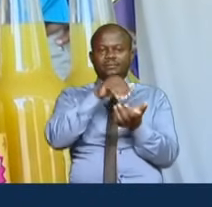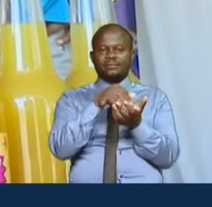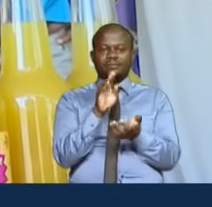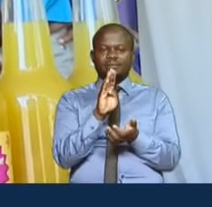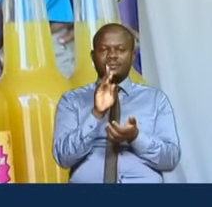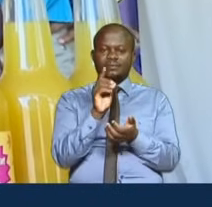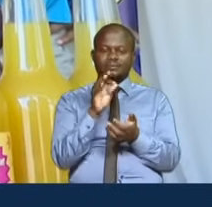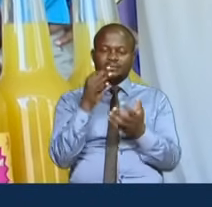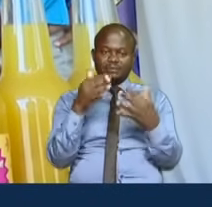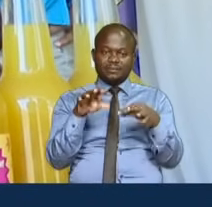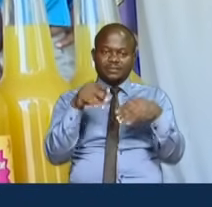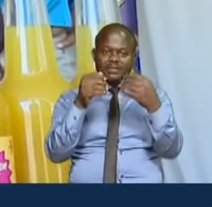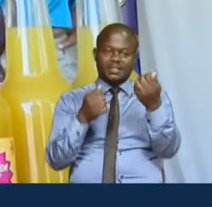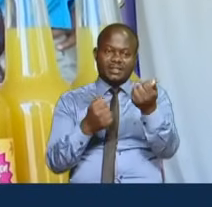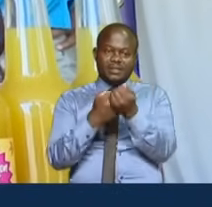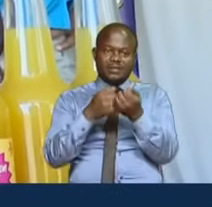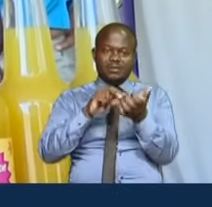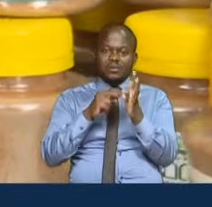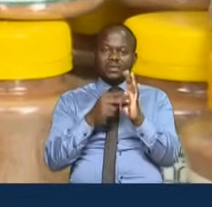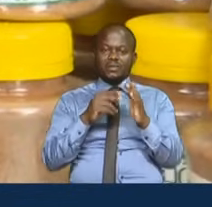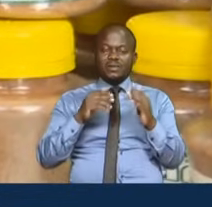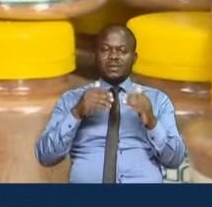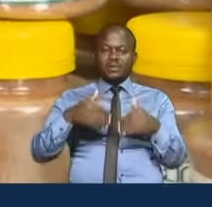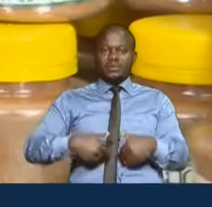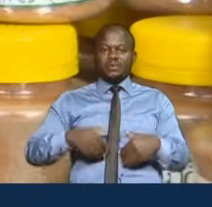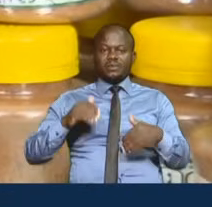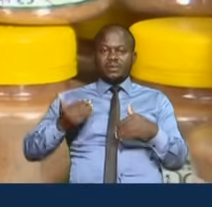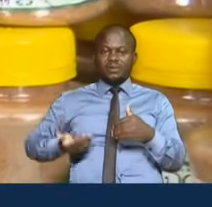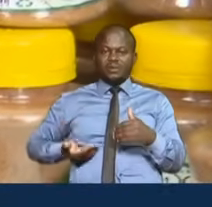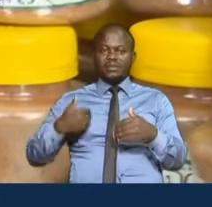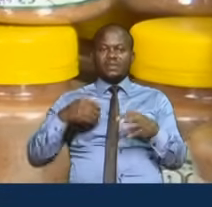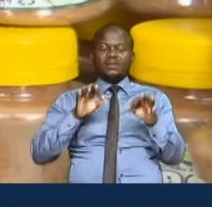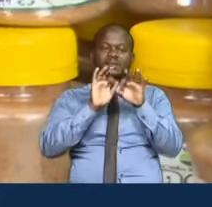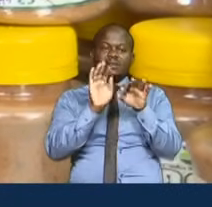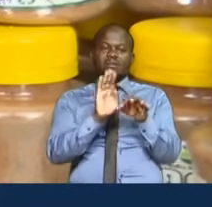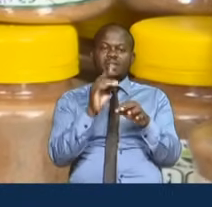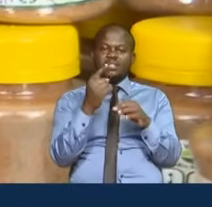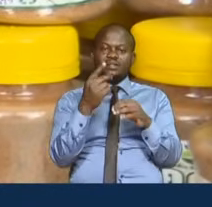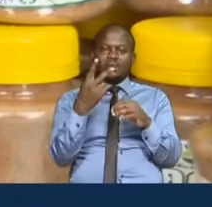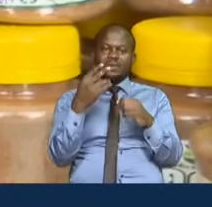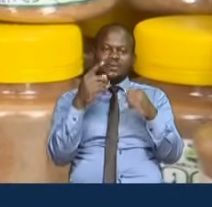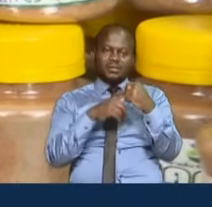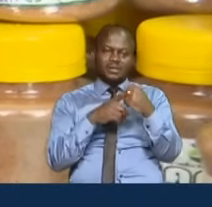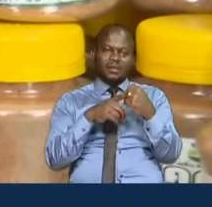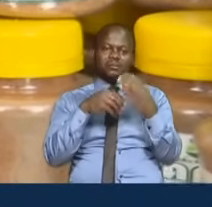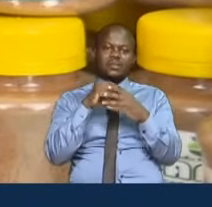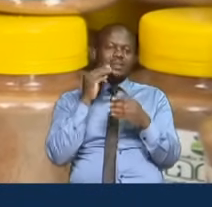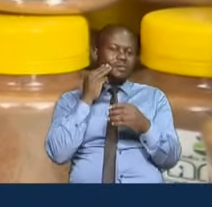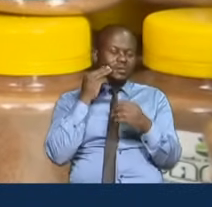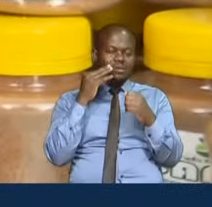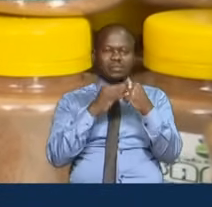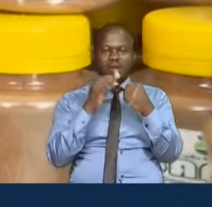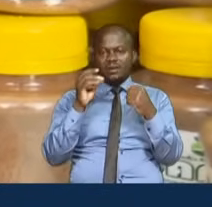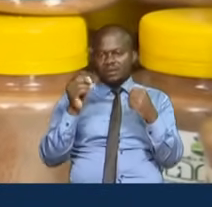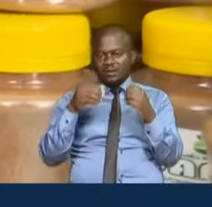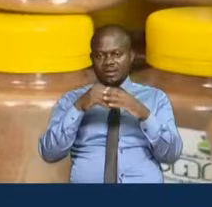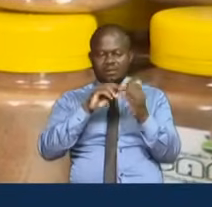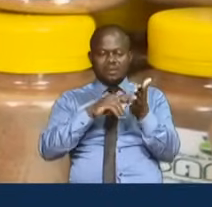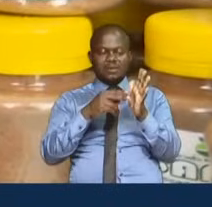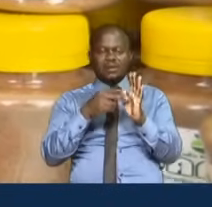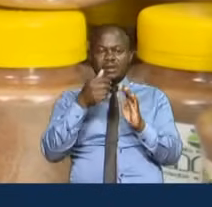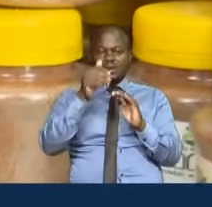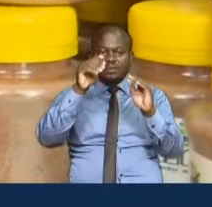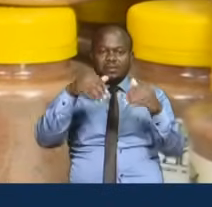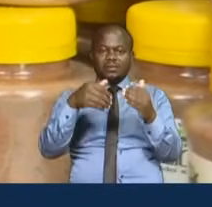kimaze gutera inkunga imishinga y'urubyiruko n'abagore ifite agaciro ka miliyari 126 na miliyoni 800, aho iyi mishinga ari